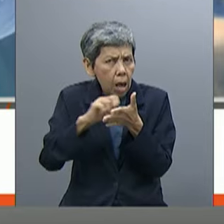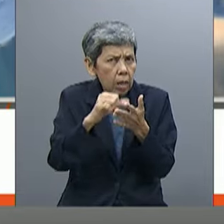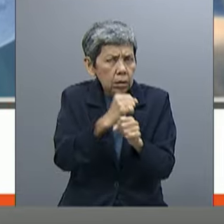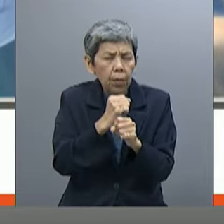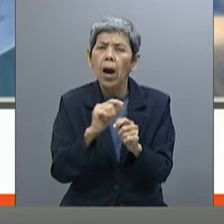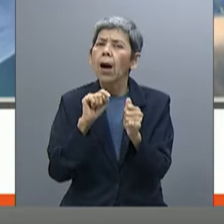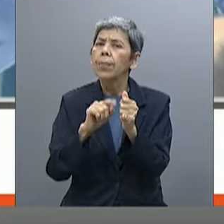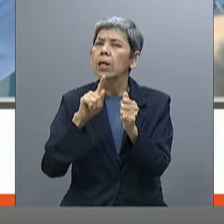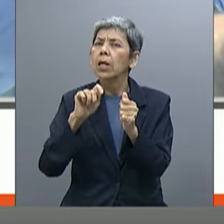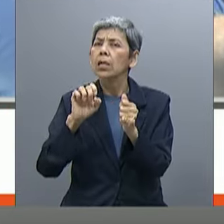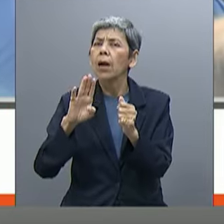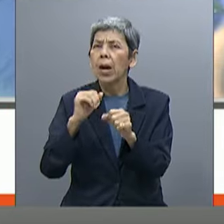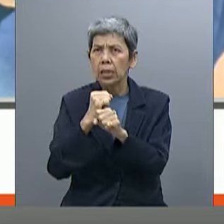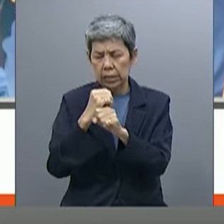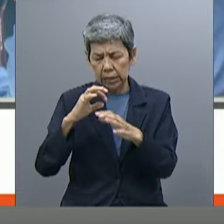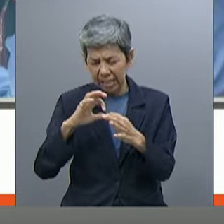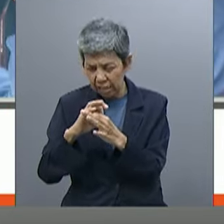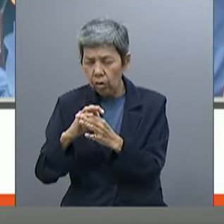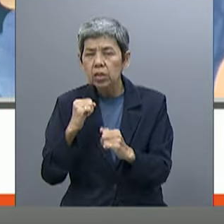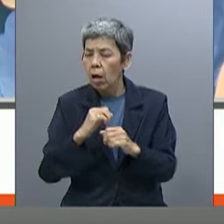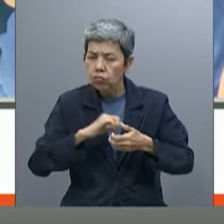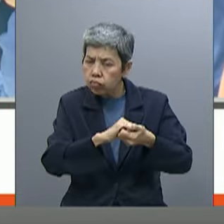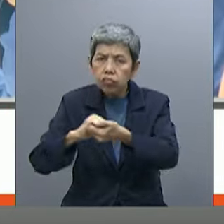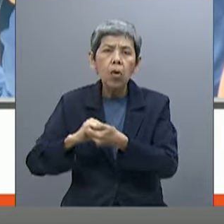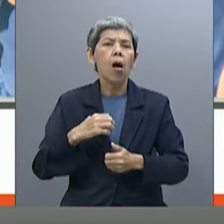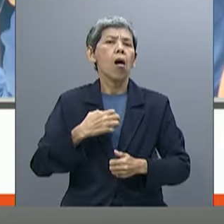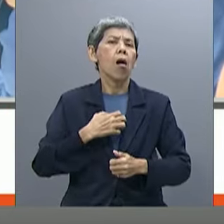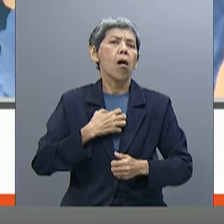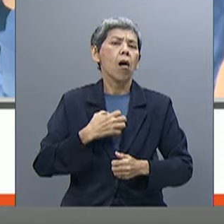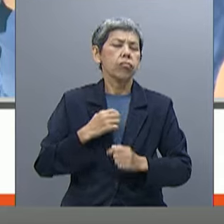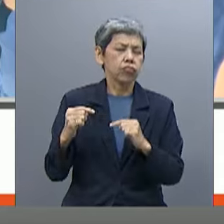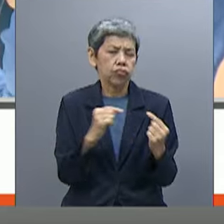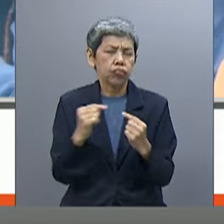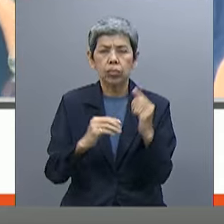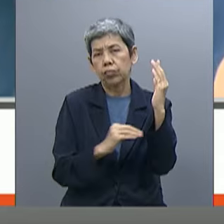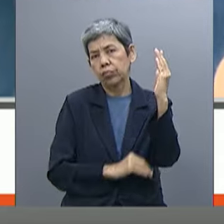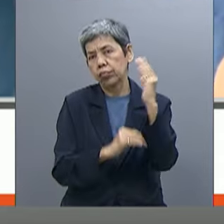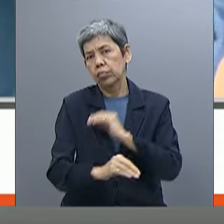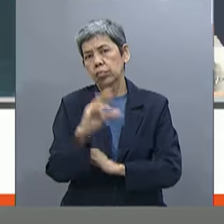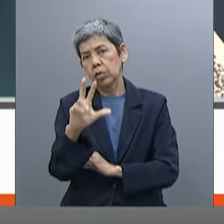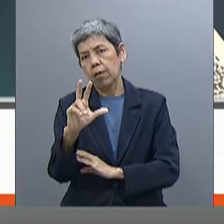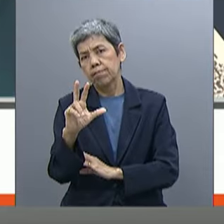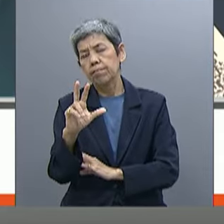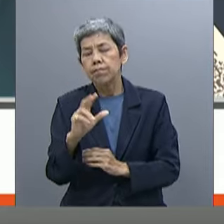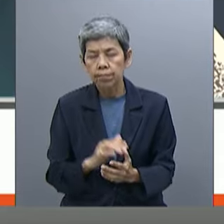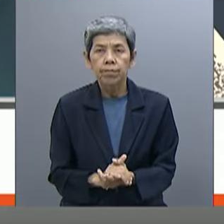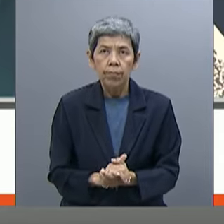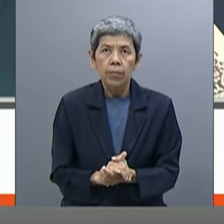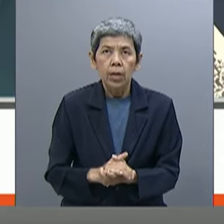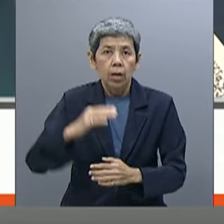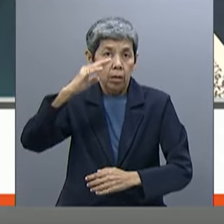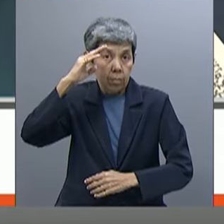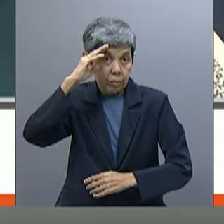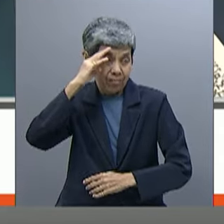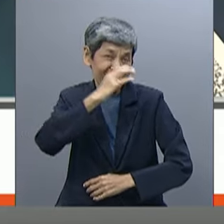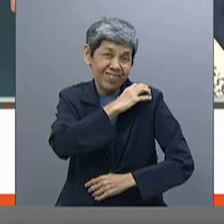ากใบกับการส่งเสริมกระบวนการสร้างสันติภาพและการแก้ปัญหาความขัดแย้งในพื้นที่3จังหวัดชายแดนใต้ พลโทไพศาล